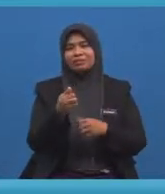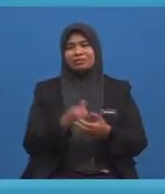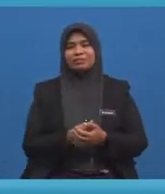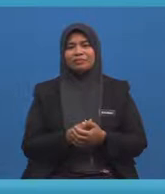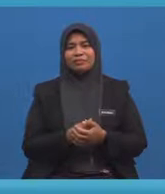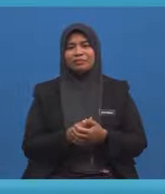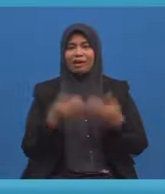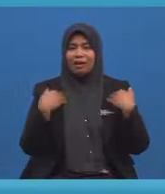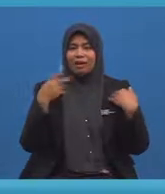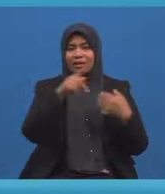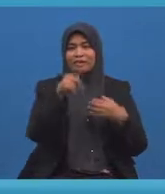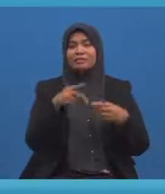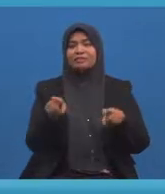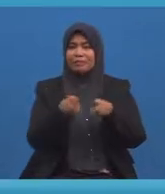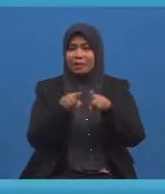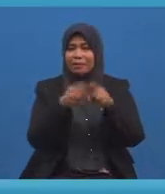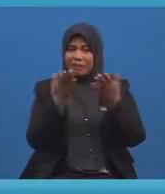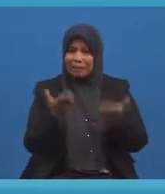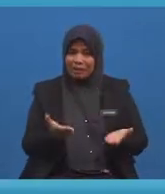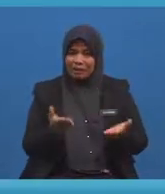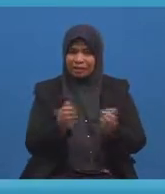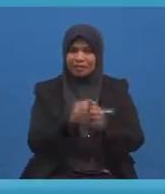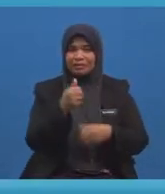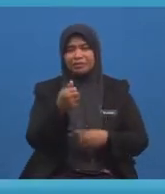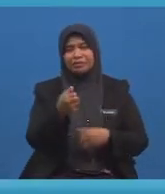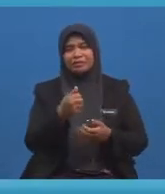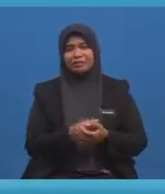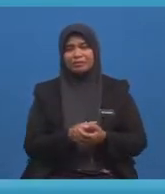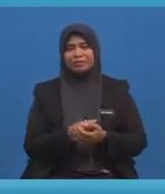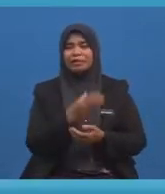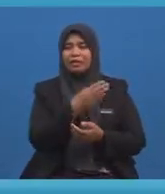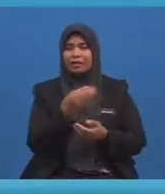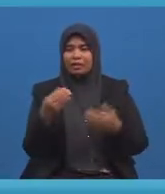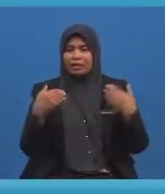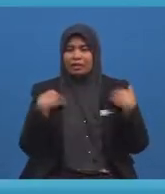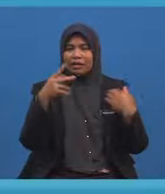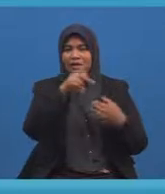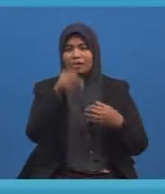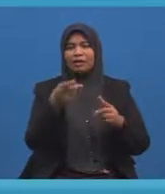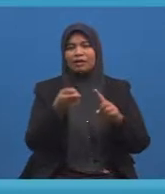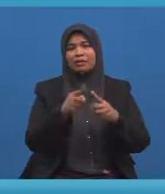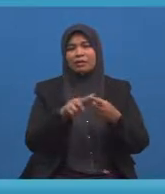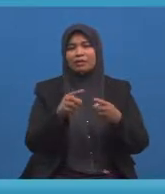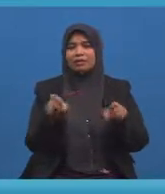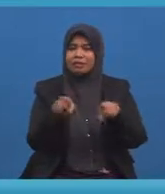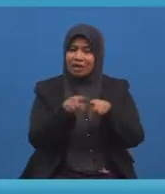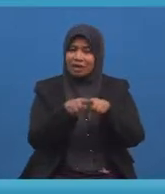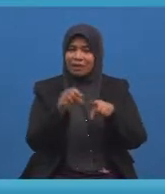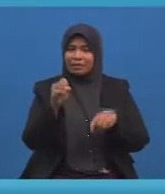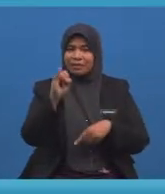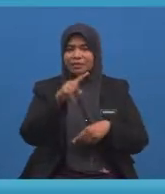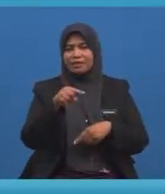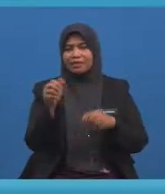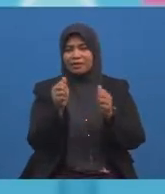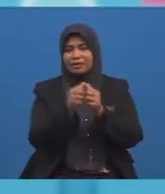Adakah mereka sama berat dengan kamu? Dan adakah kawan-kawan kamu sama saiz dengan